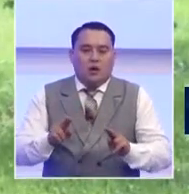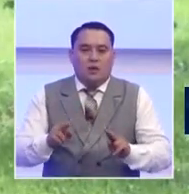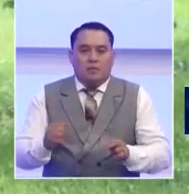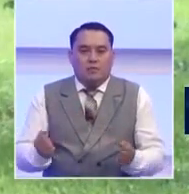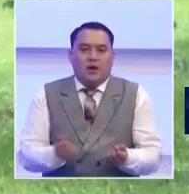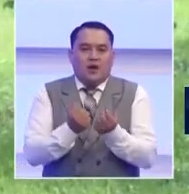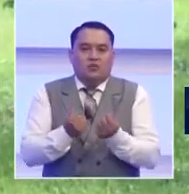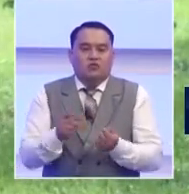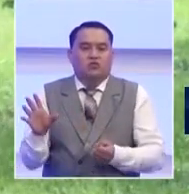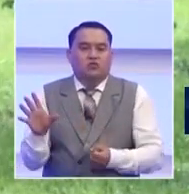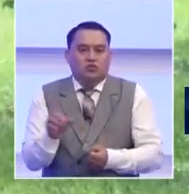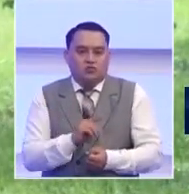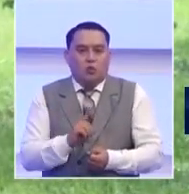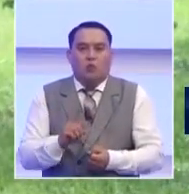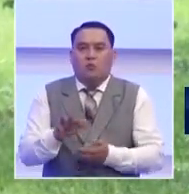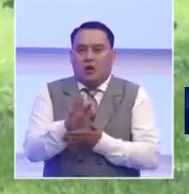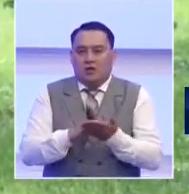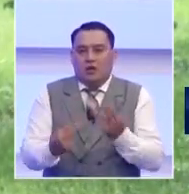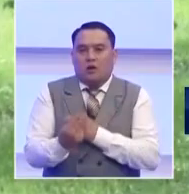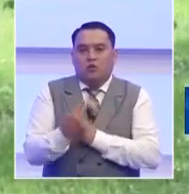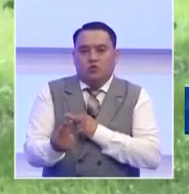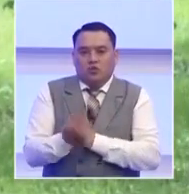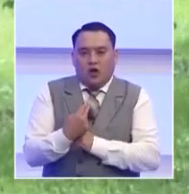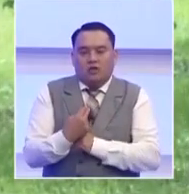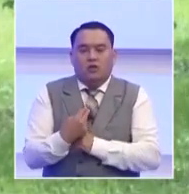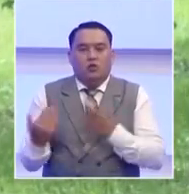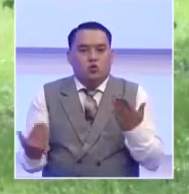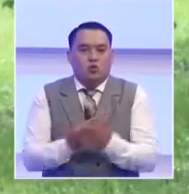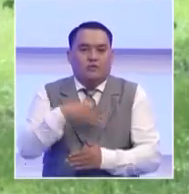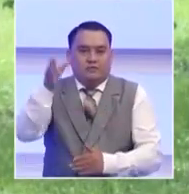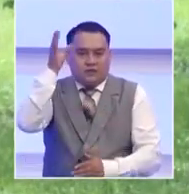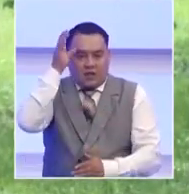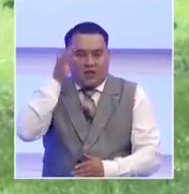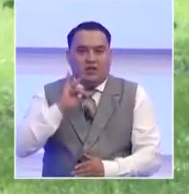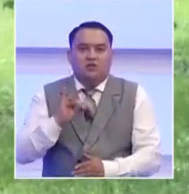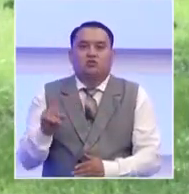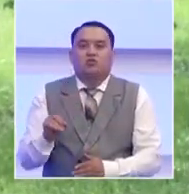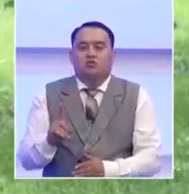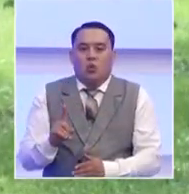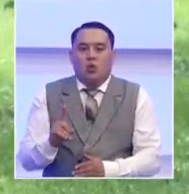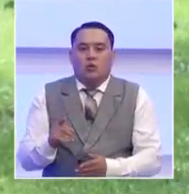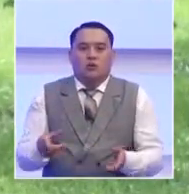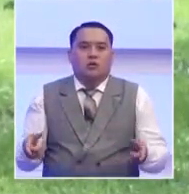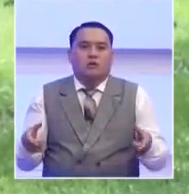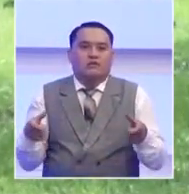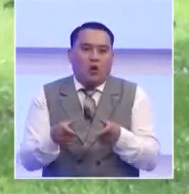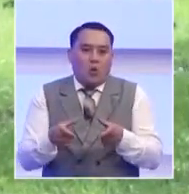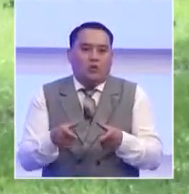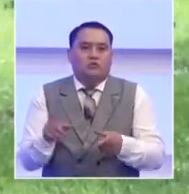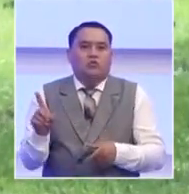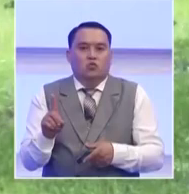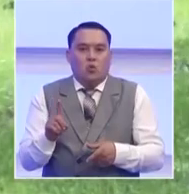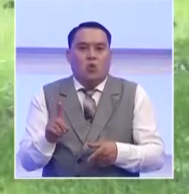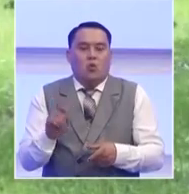которые, несмотря ни на что, продолжают нас обучать новым знаниям. И несмотря ни на коронавирус, несмотря